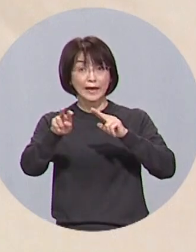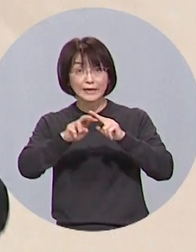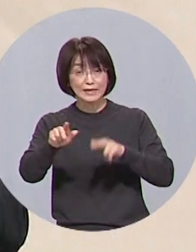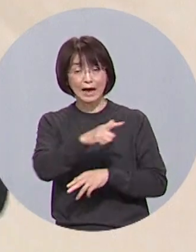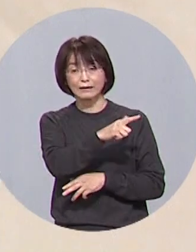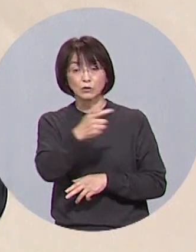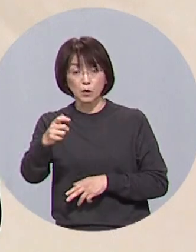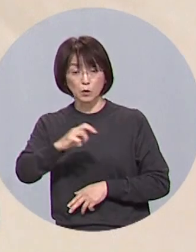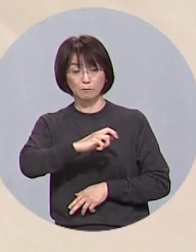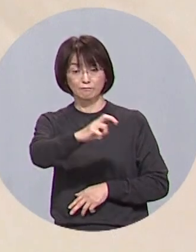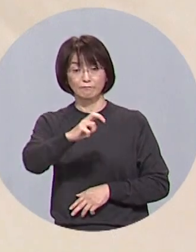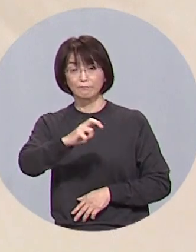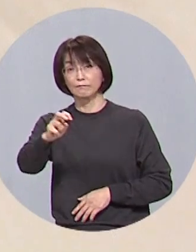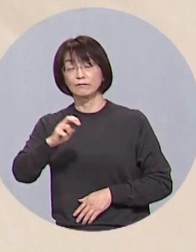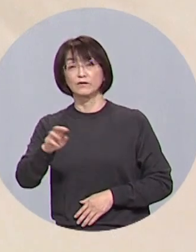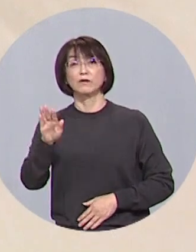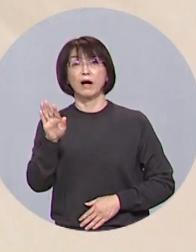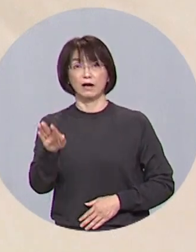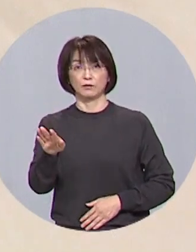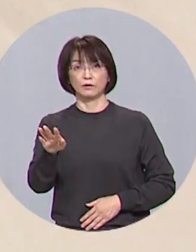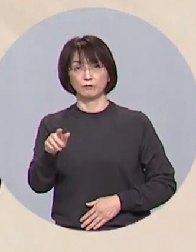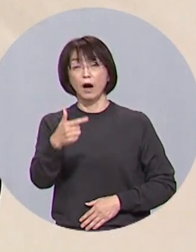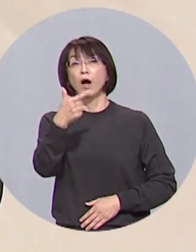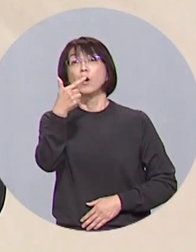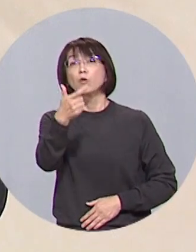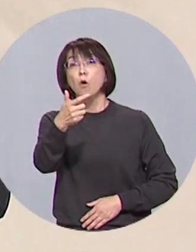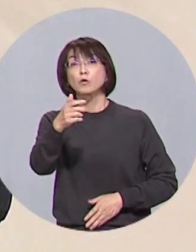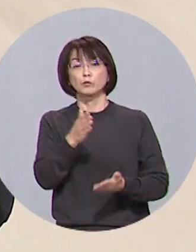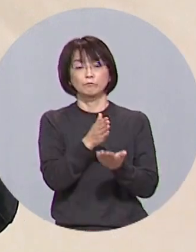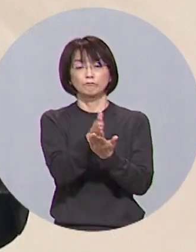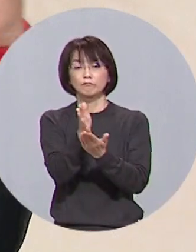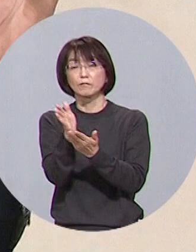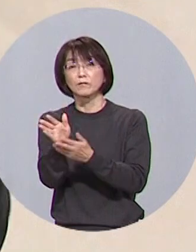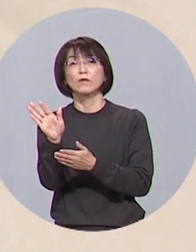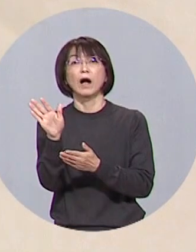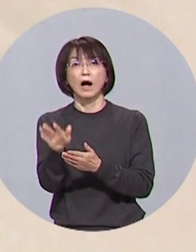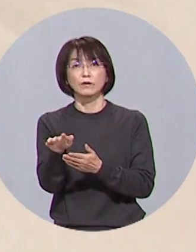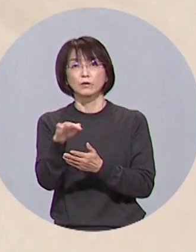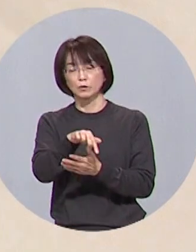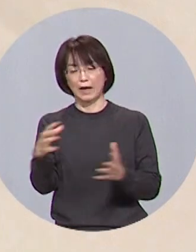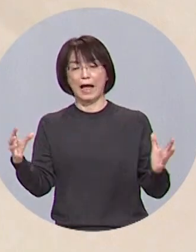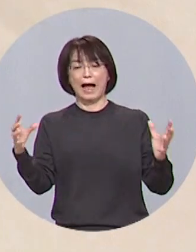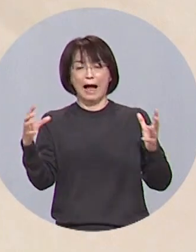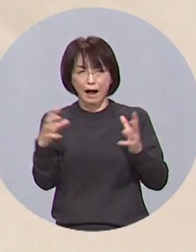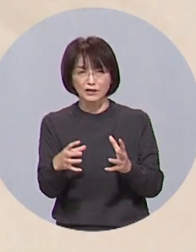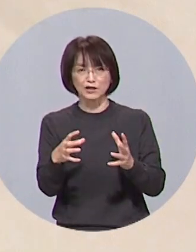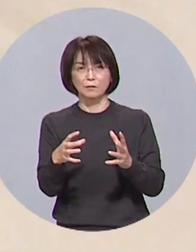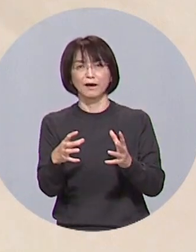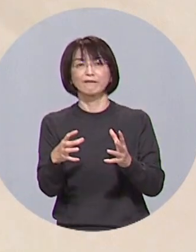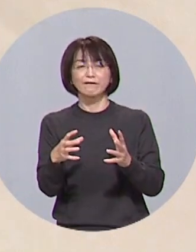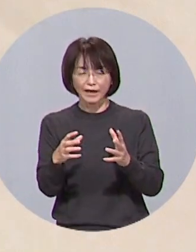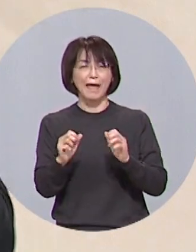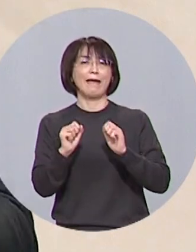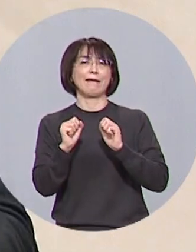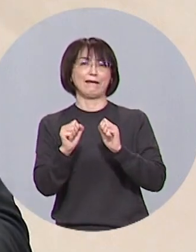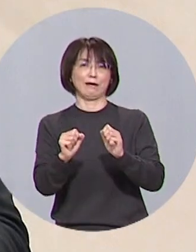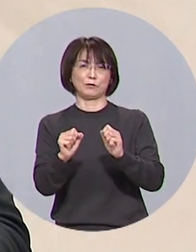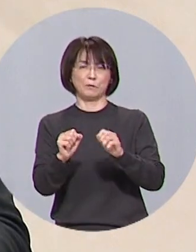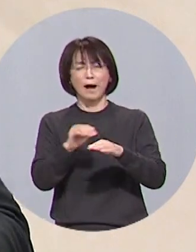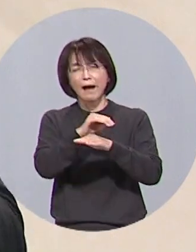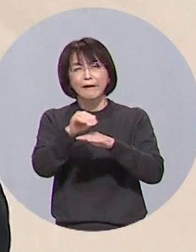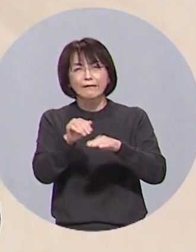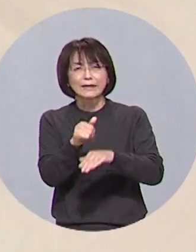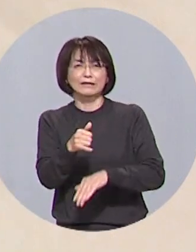の線路路線ありますけども、はいはいはい、その6路線のですね、がこう集まって結託して、これが結構すごい重要な役なんです